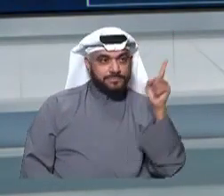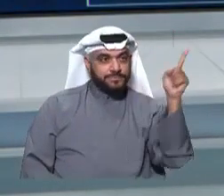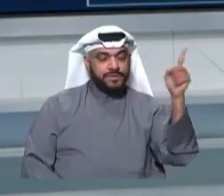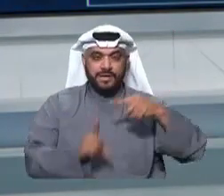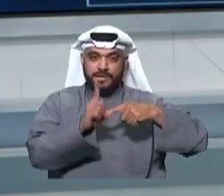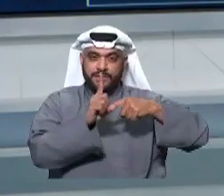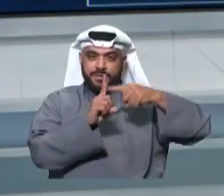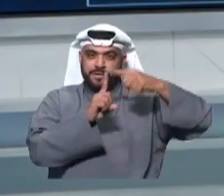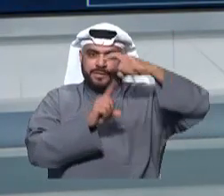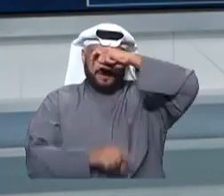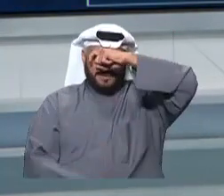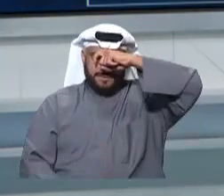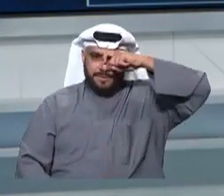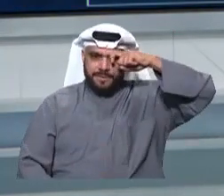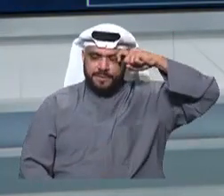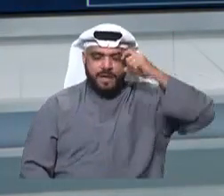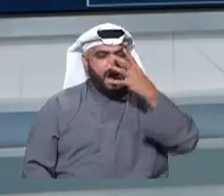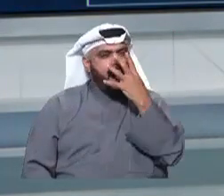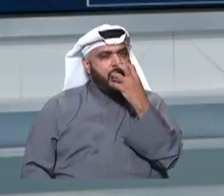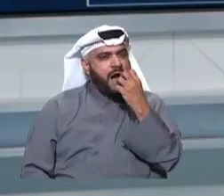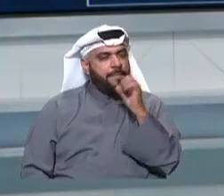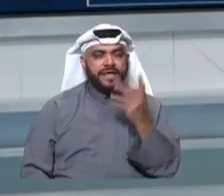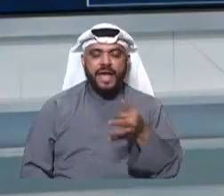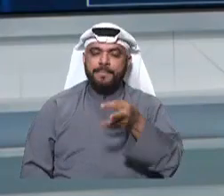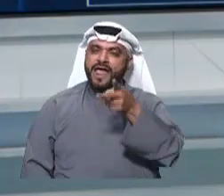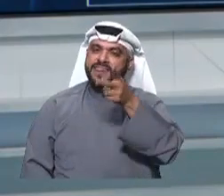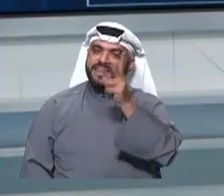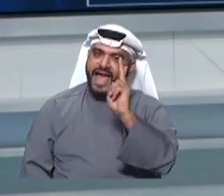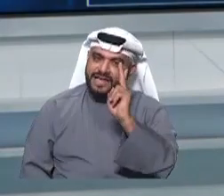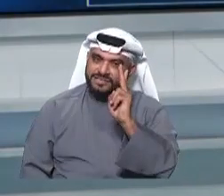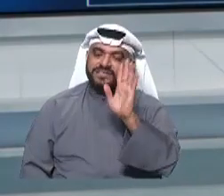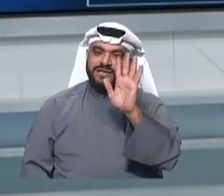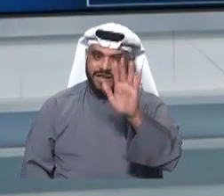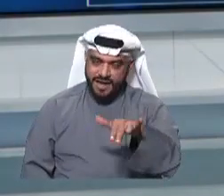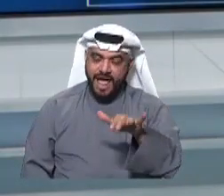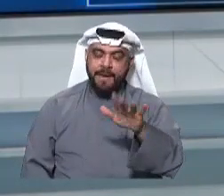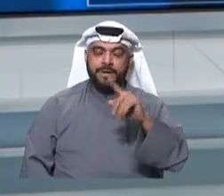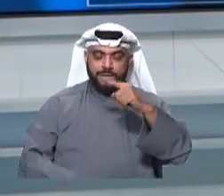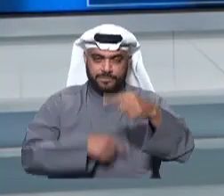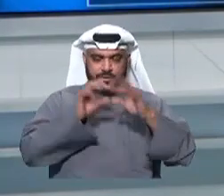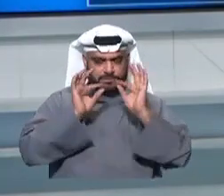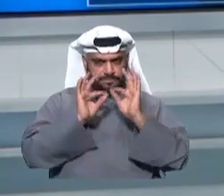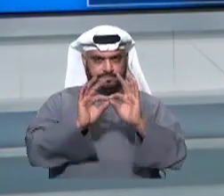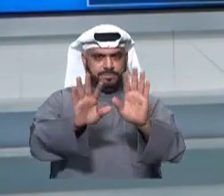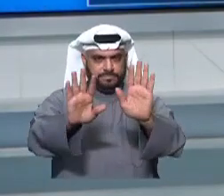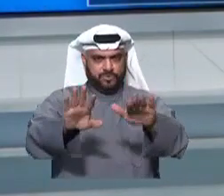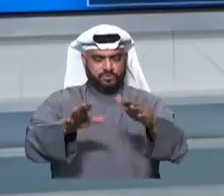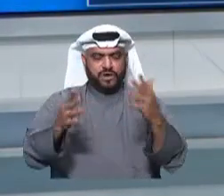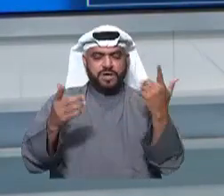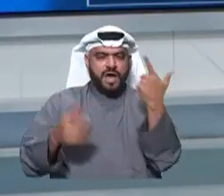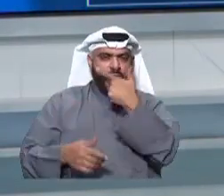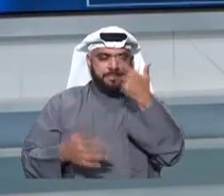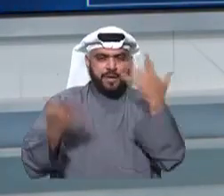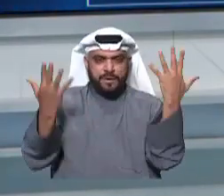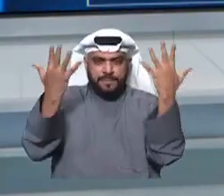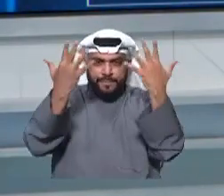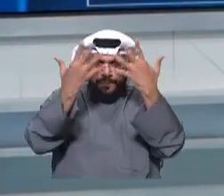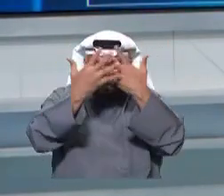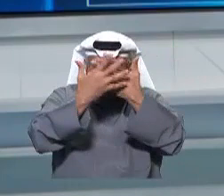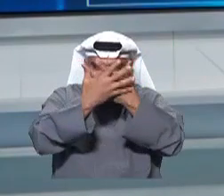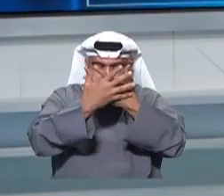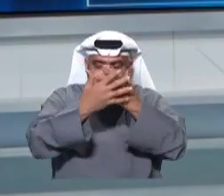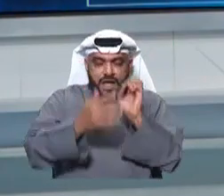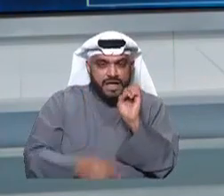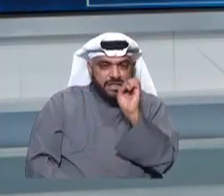إلى 14 درجة مئوية في معظم المناطق البرية، واستمرار أيضا في فرص تشكل الضباب في صباح يوم الغد،